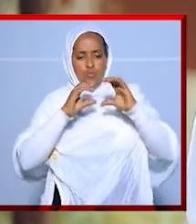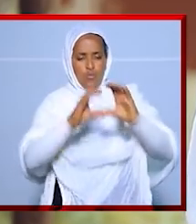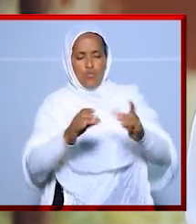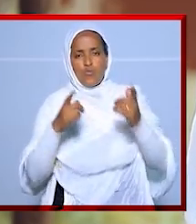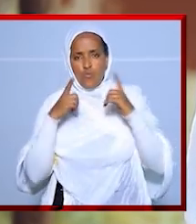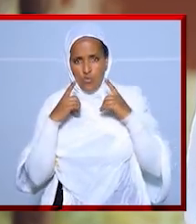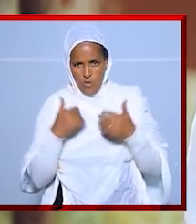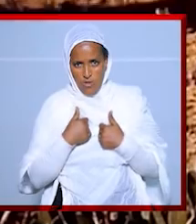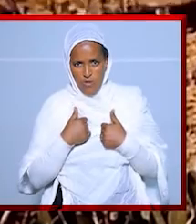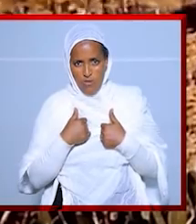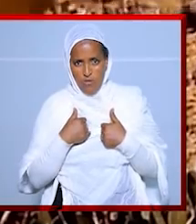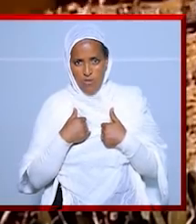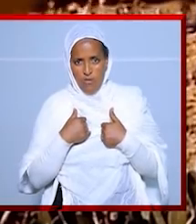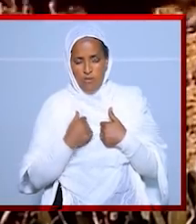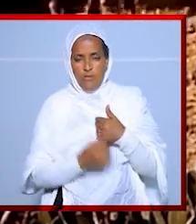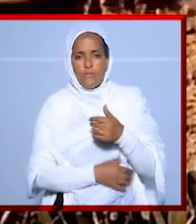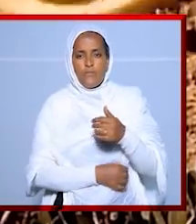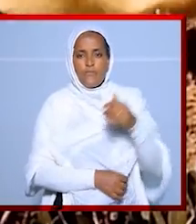እንዲኖር ስታስተምሩናለች።